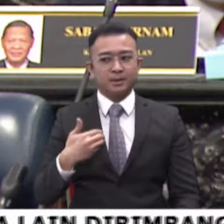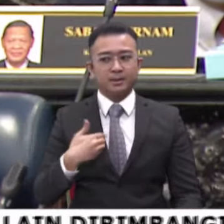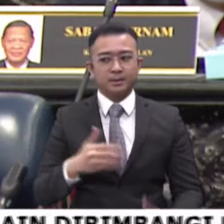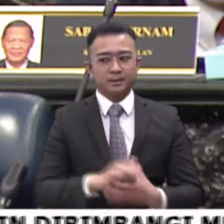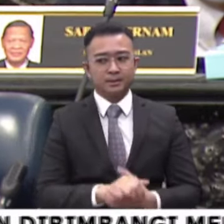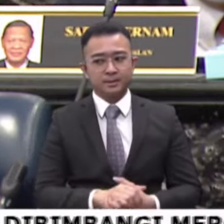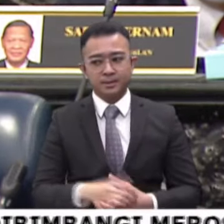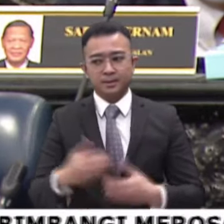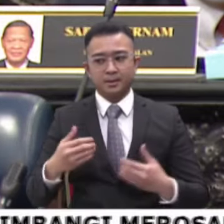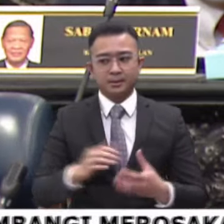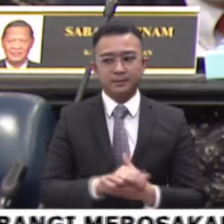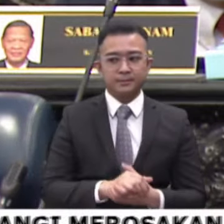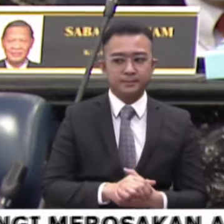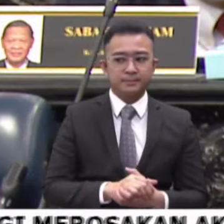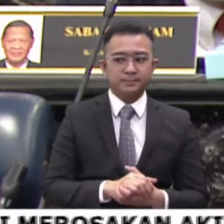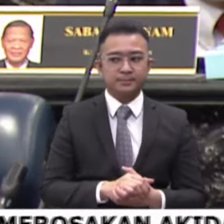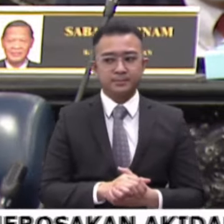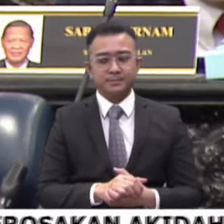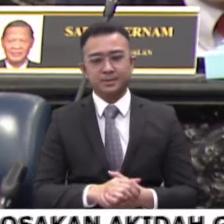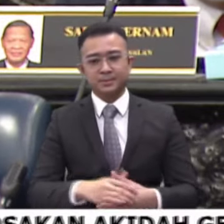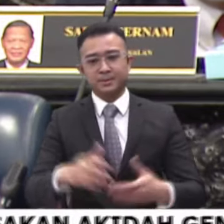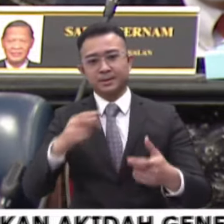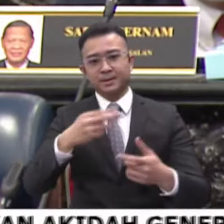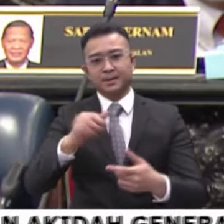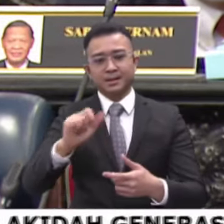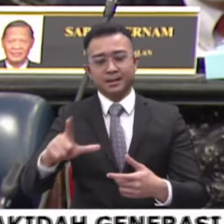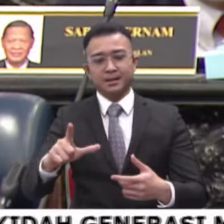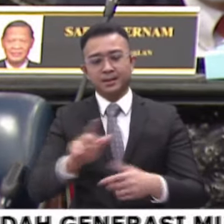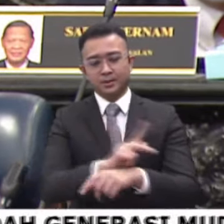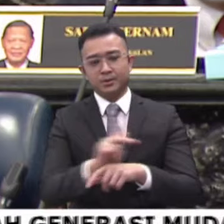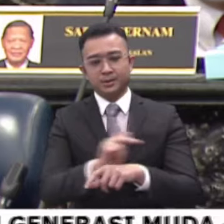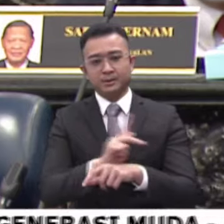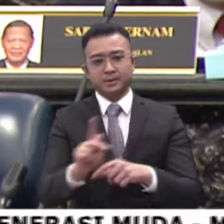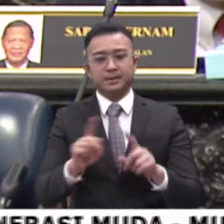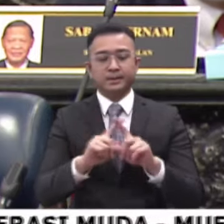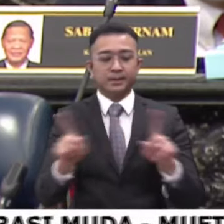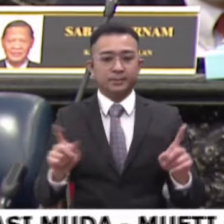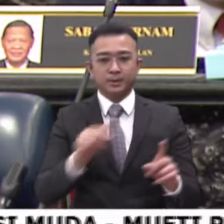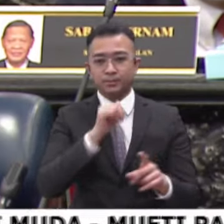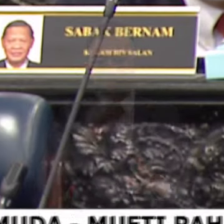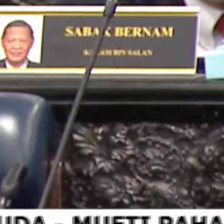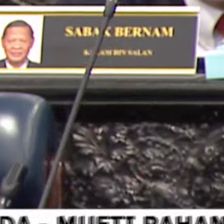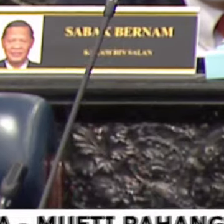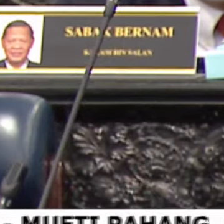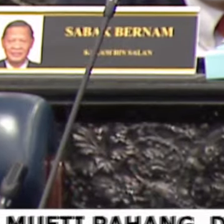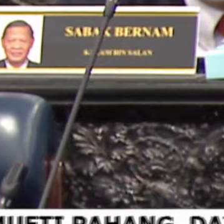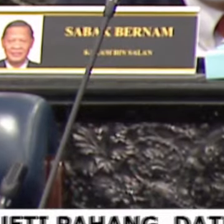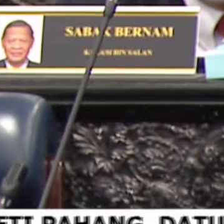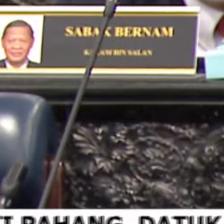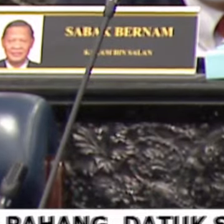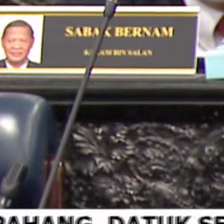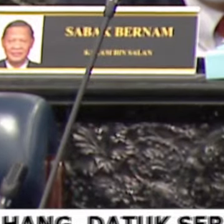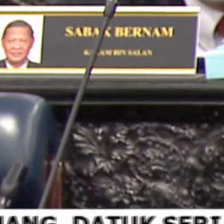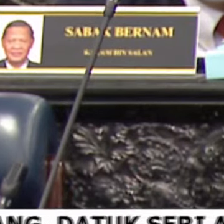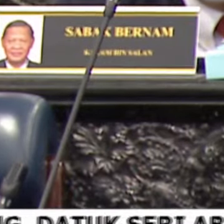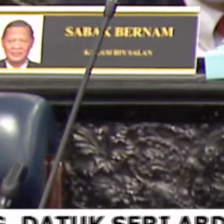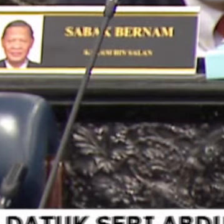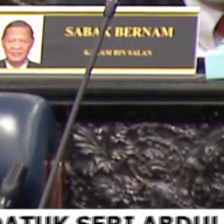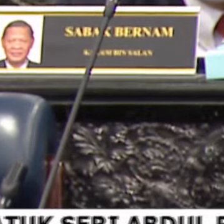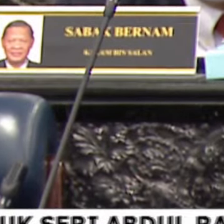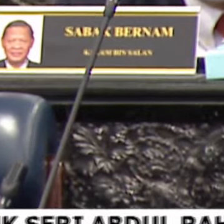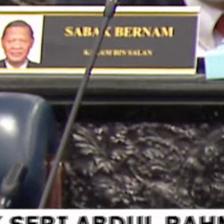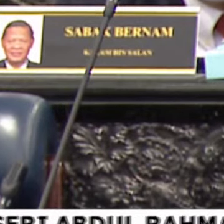atau yang berautoriti dalam hal ehwal koperasi. bukan ditentukan oleh Yang Berhormat Menteri.